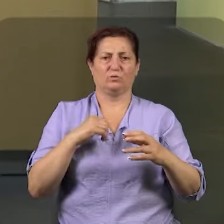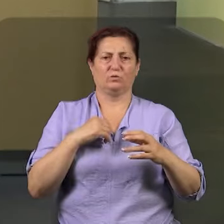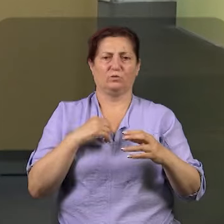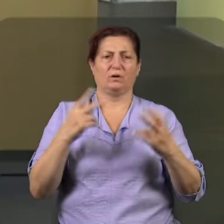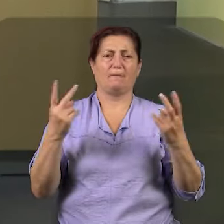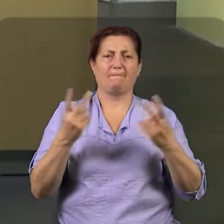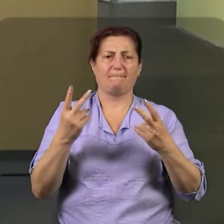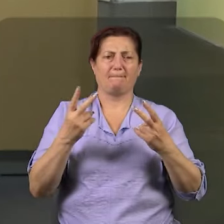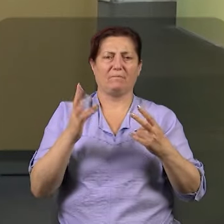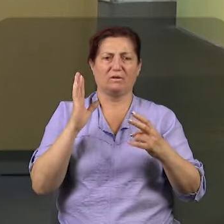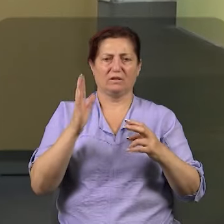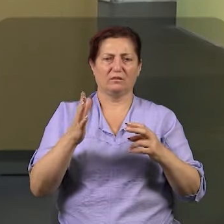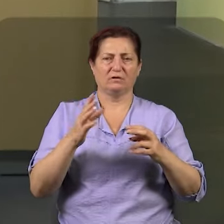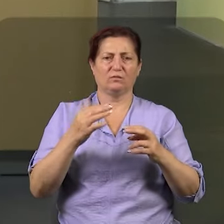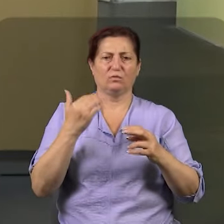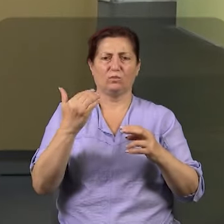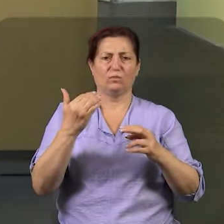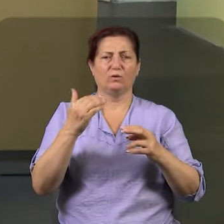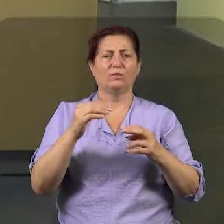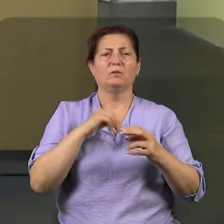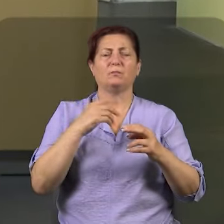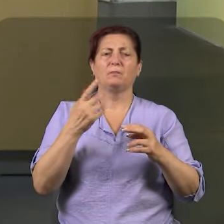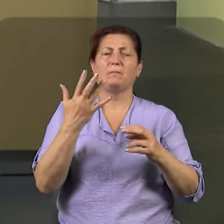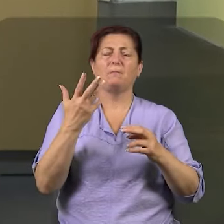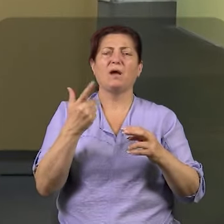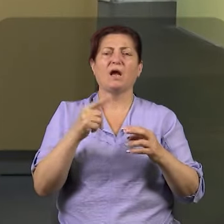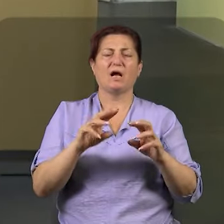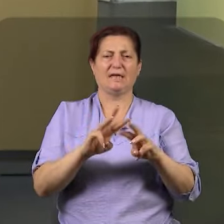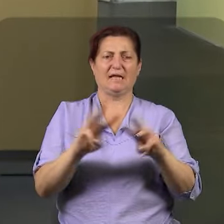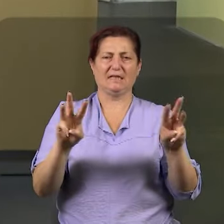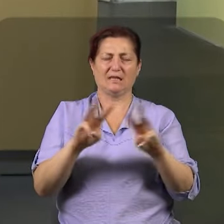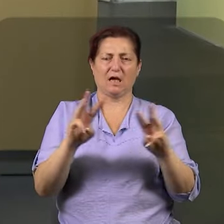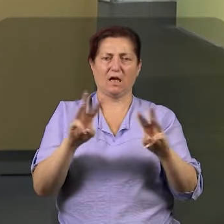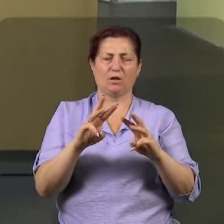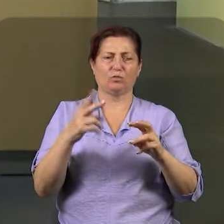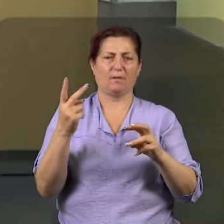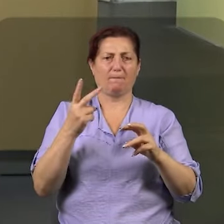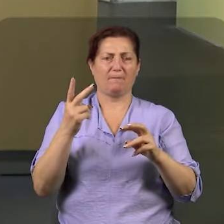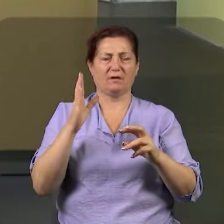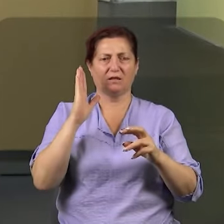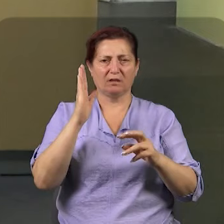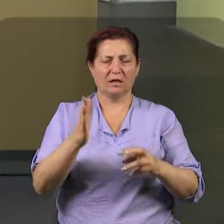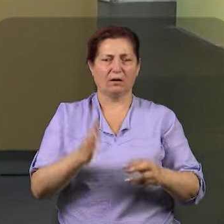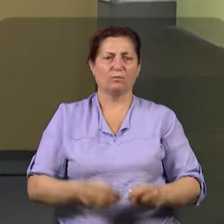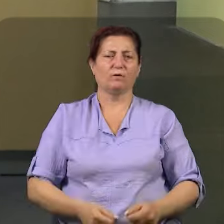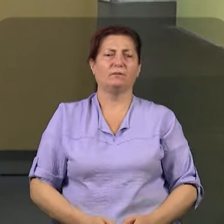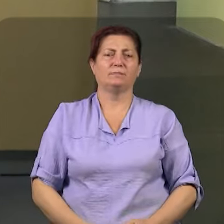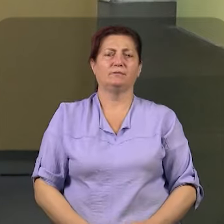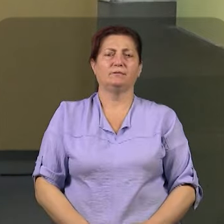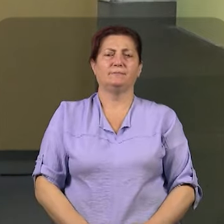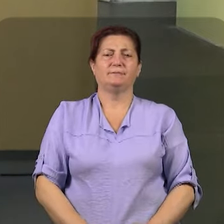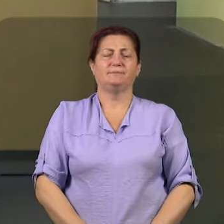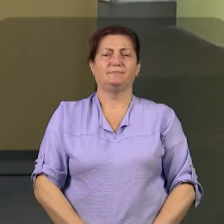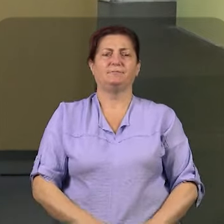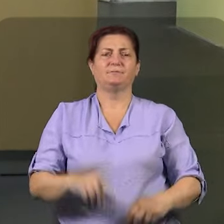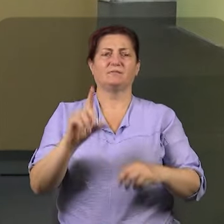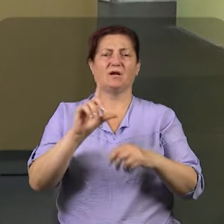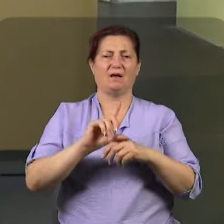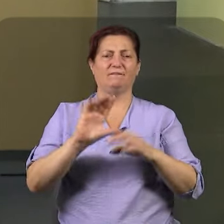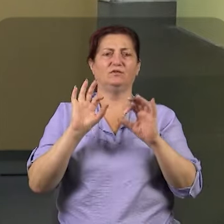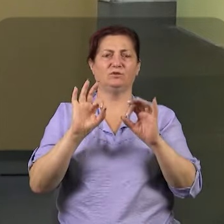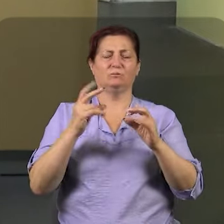եւ պետքա մի քանի նախարարությունների համագործակցությամբ տեղի ունենա, իսկ ավելի ճիշտ երևի պետքա